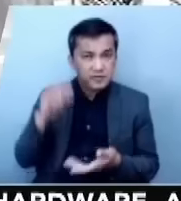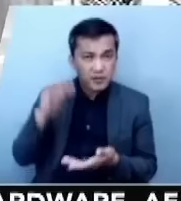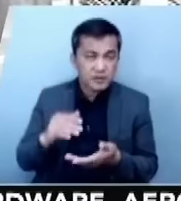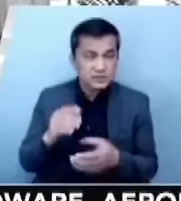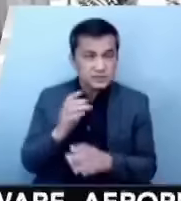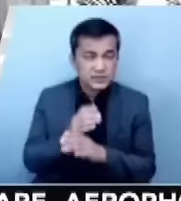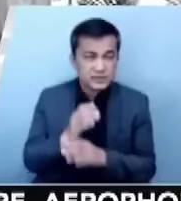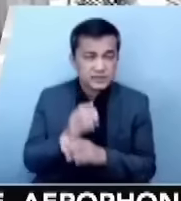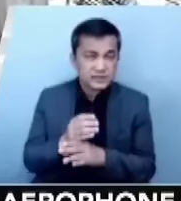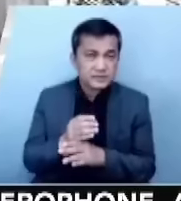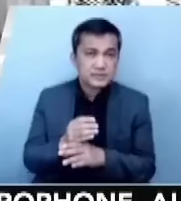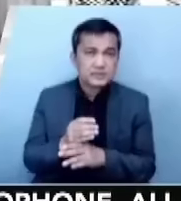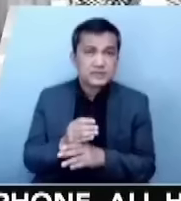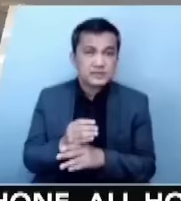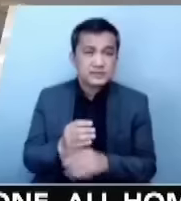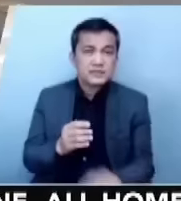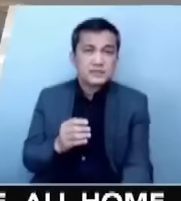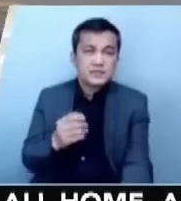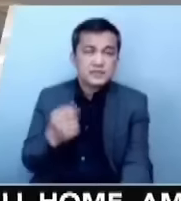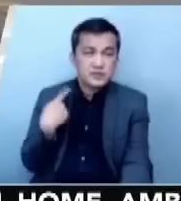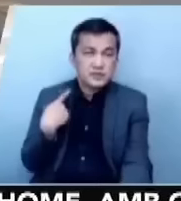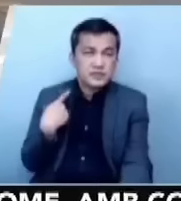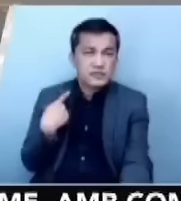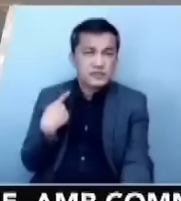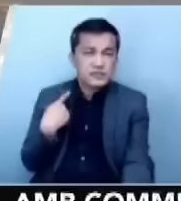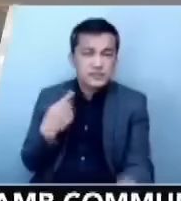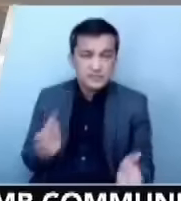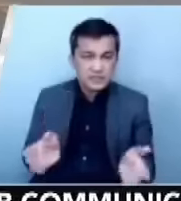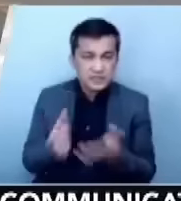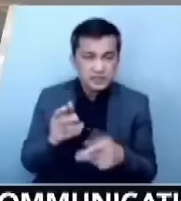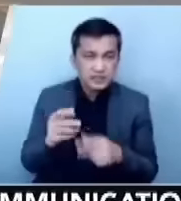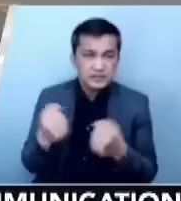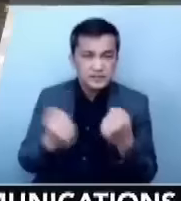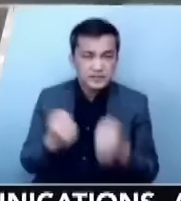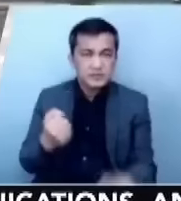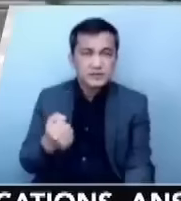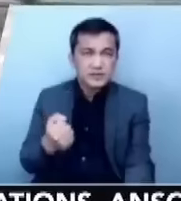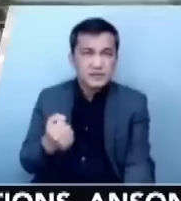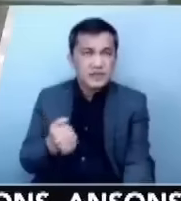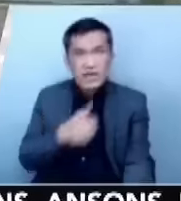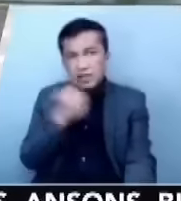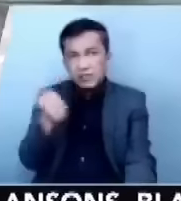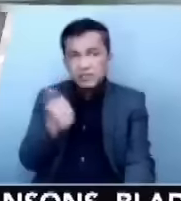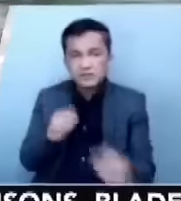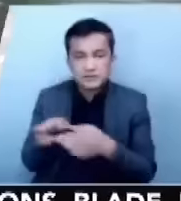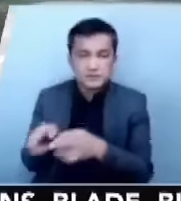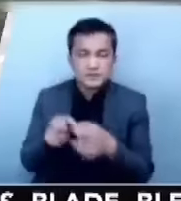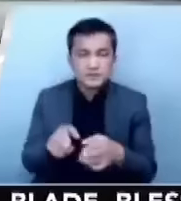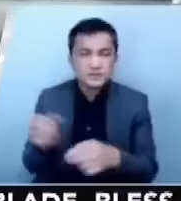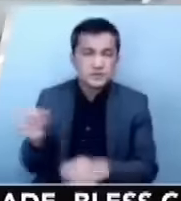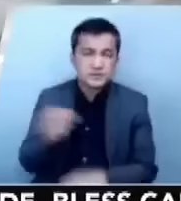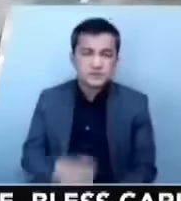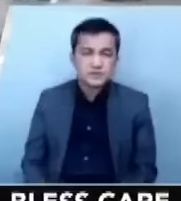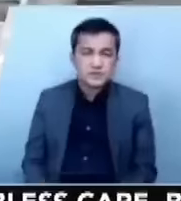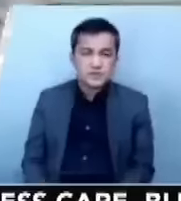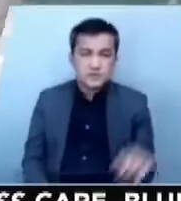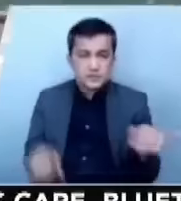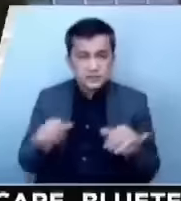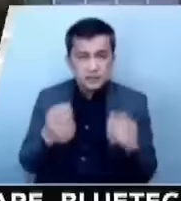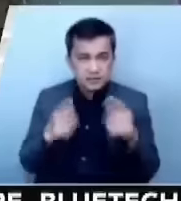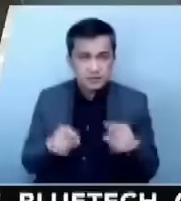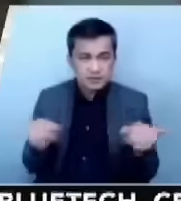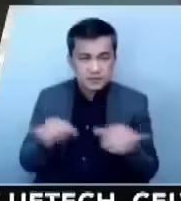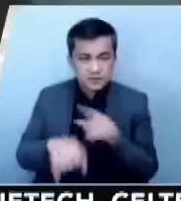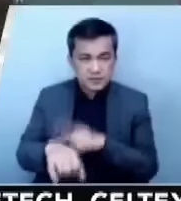But still, no, we encourage the motorists na try to take the alternative routes. Ganito rin ang mangyayari sa kaparehong oras sa pagitan ng Linggo ng gabi